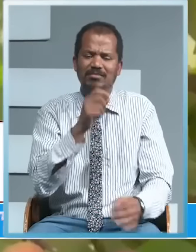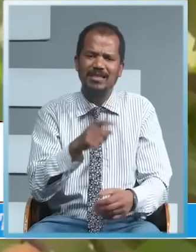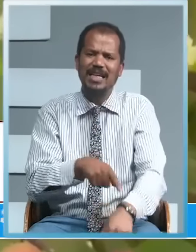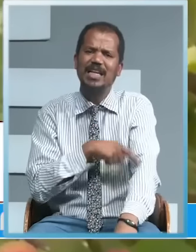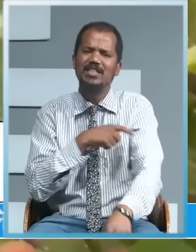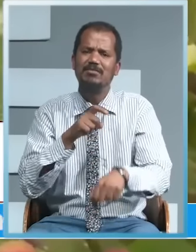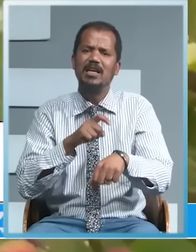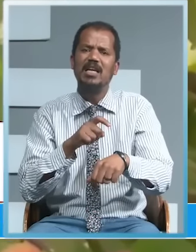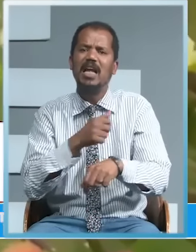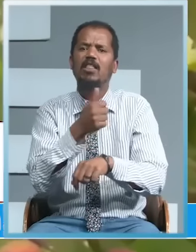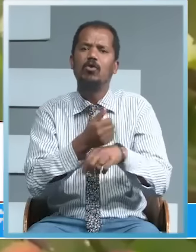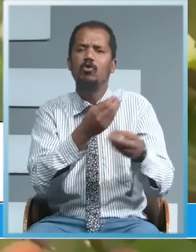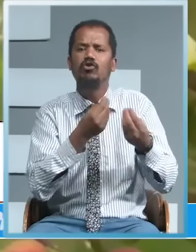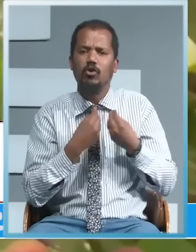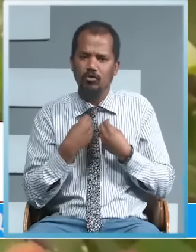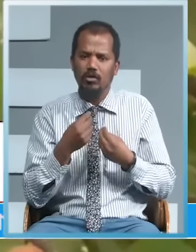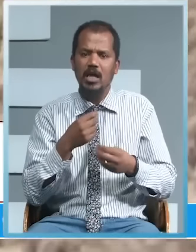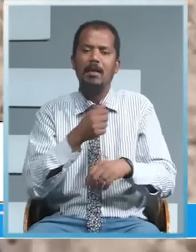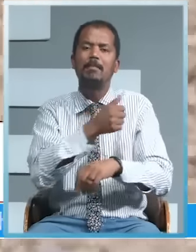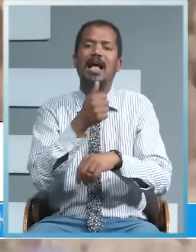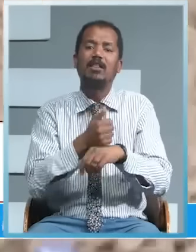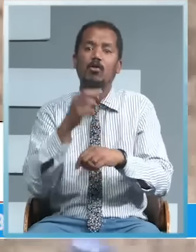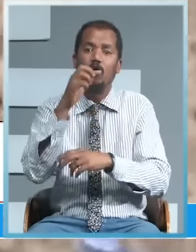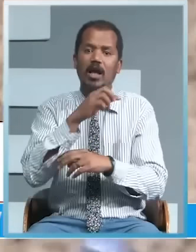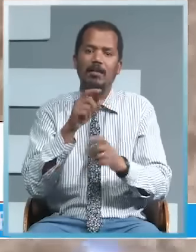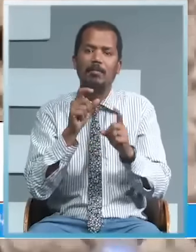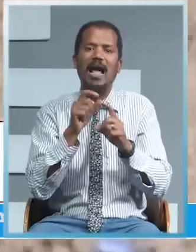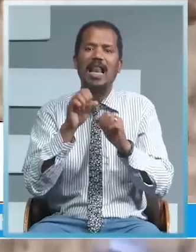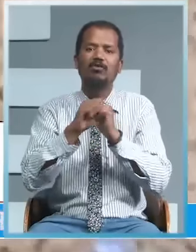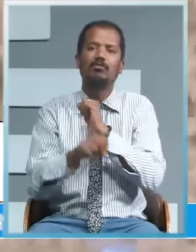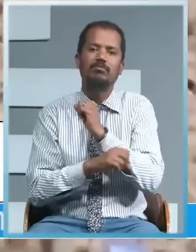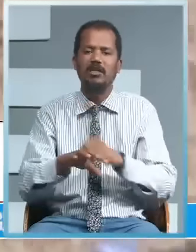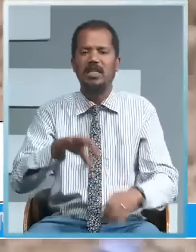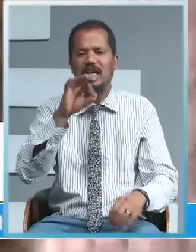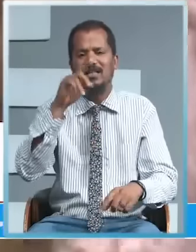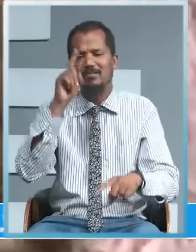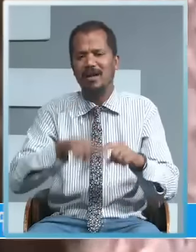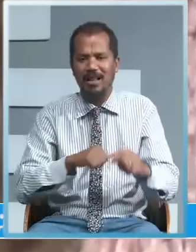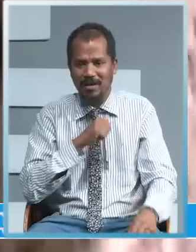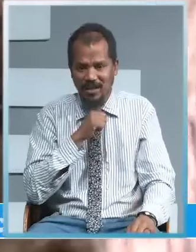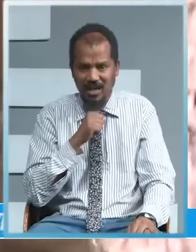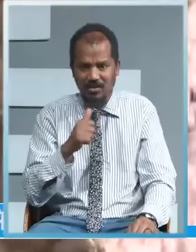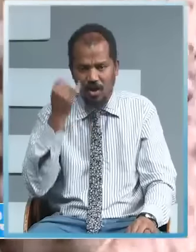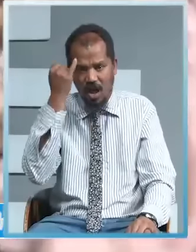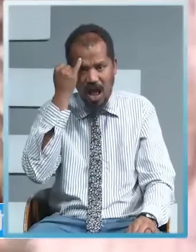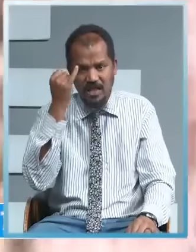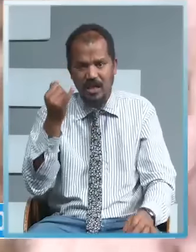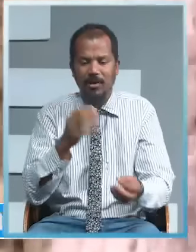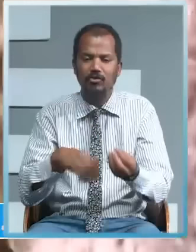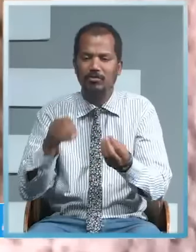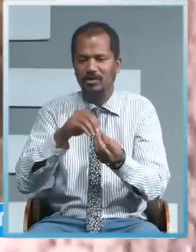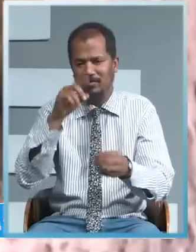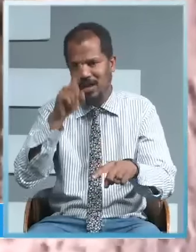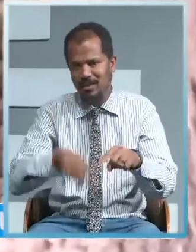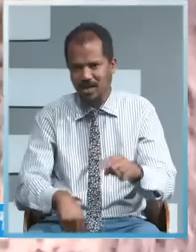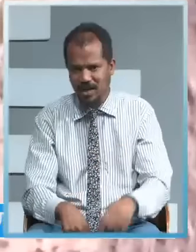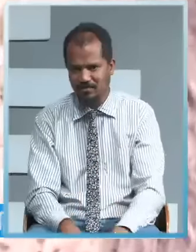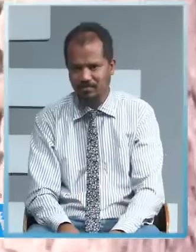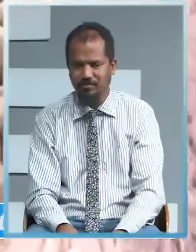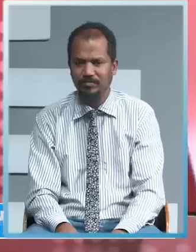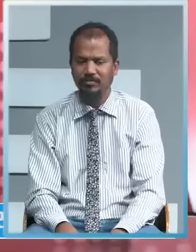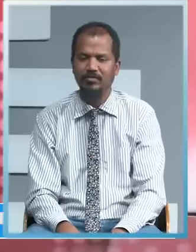ረጅም ቀጠሮ ከሰጡን በኋላ በሰጡን የቀጠሮ ቀን በቃላቸው መሰረት ሊገኙ ባለመቻላቸው ሐሳባቸውን ማካተት አልተቻለም።